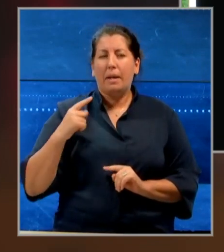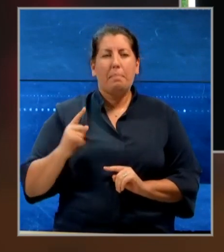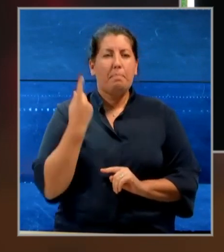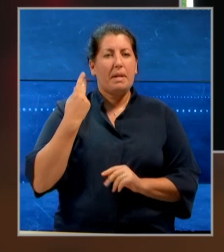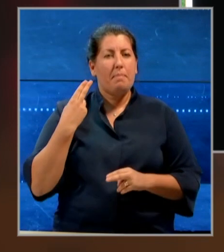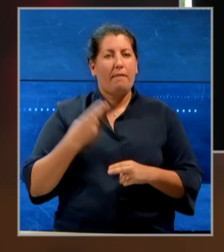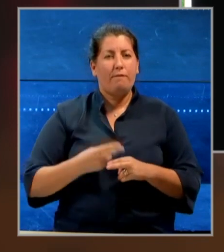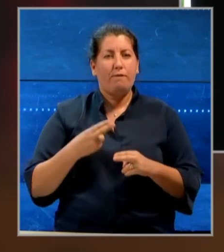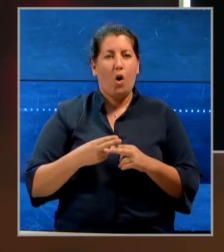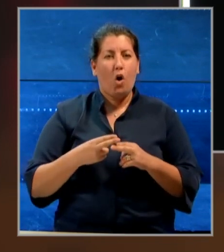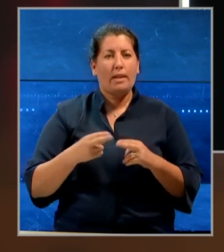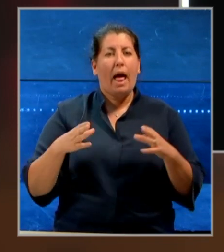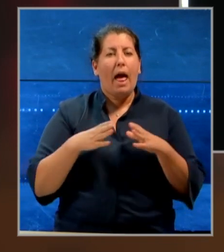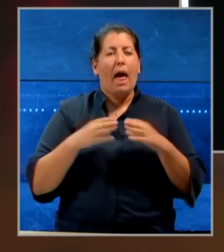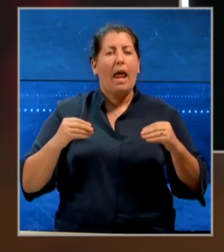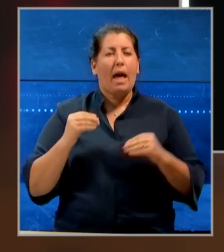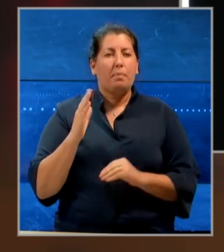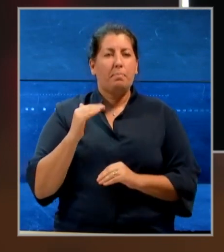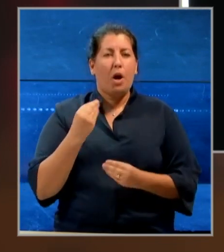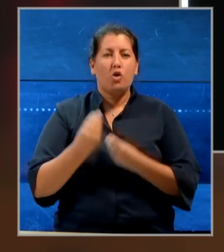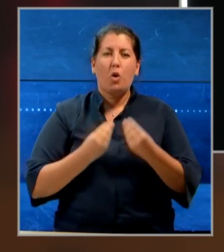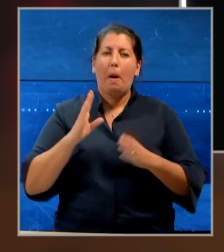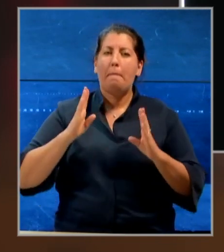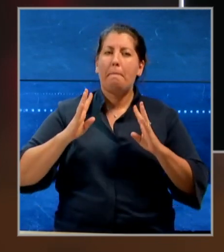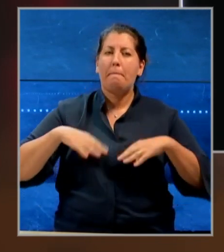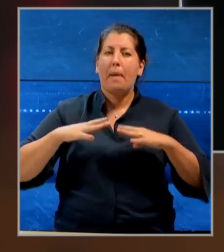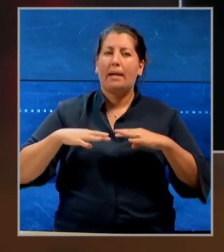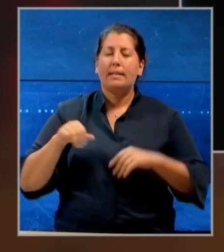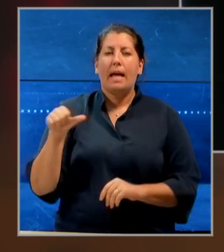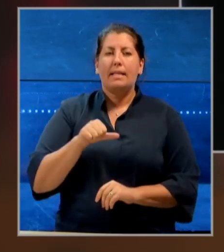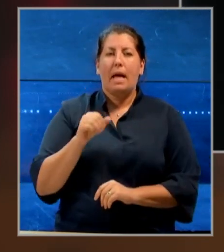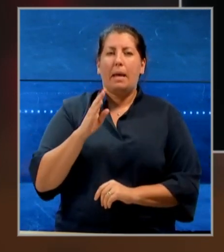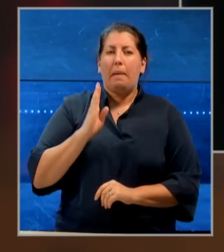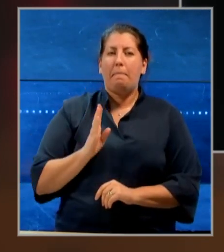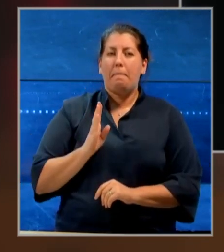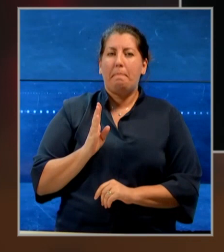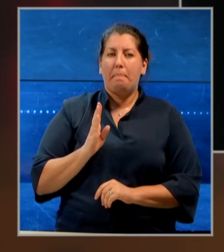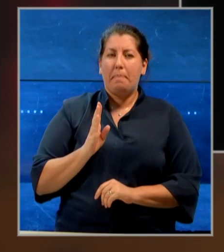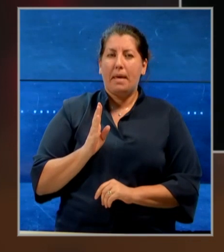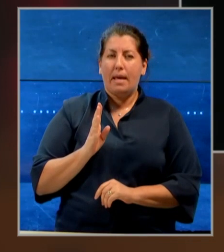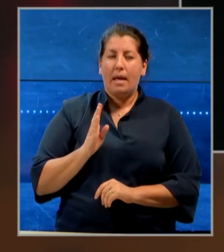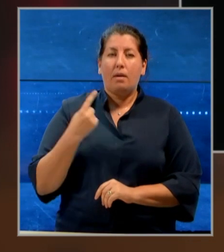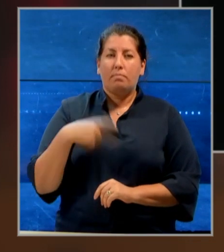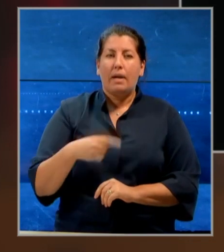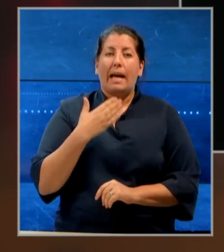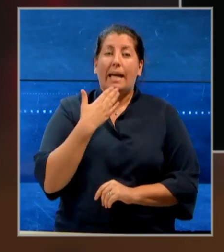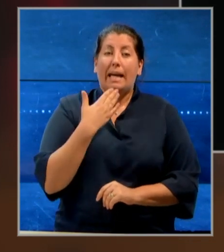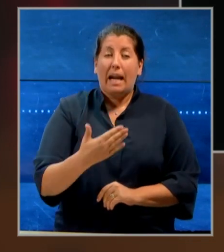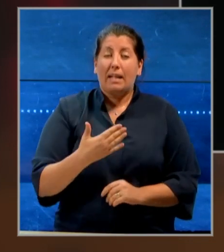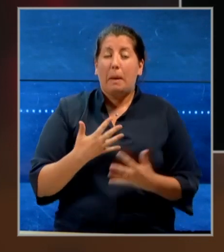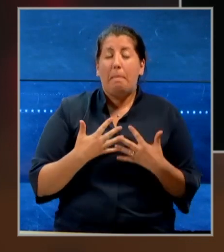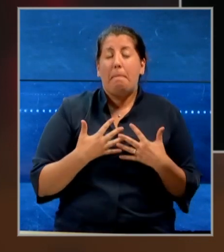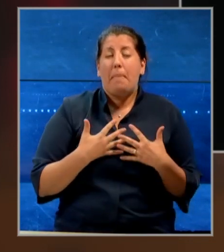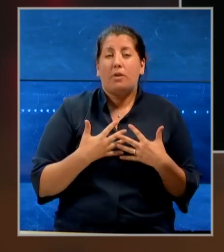il rugby barese ha giocato una partita del campionato di Serie B, e questo lo dobbiamo grazie all'enorme passione